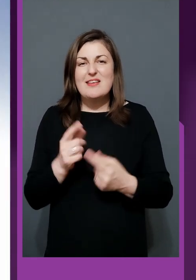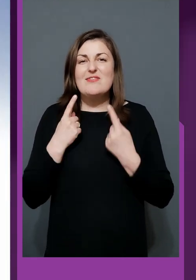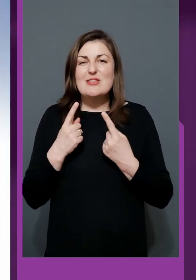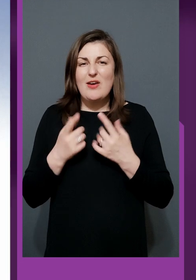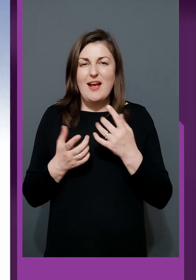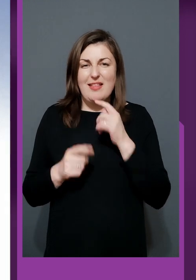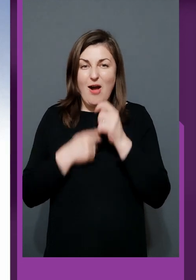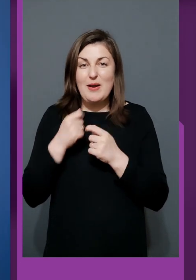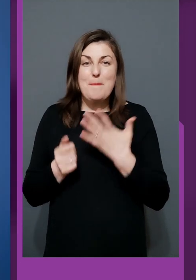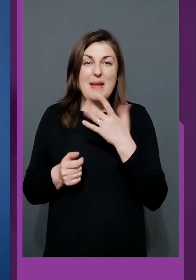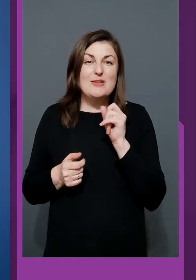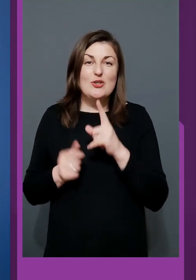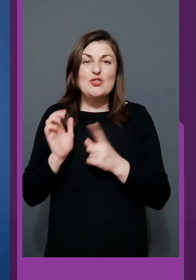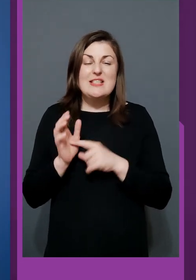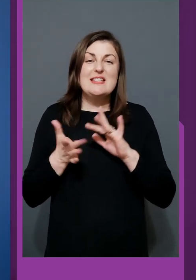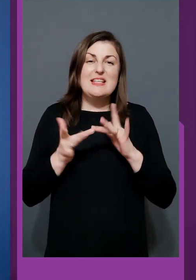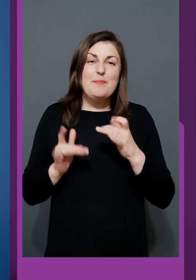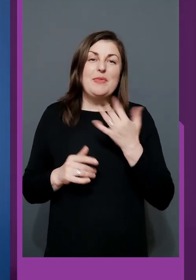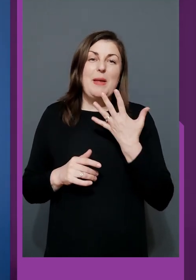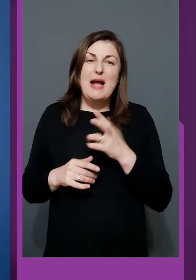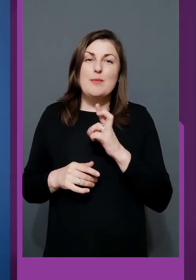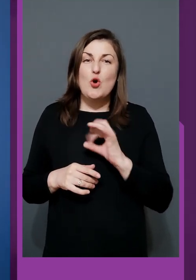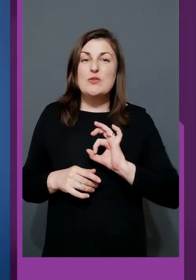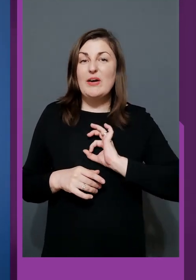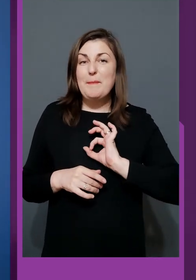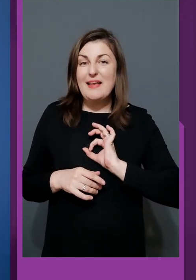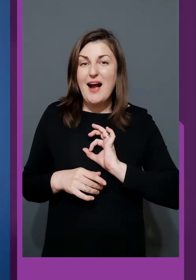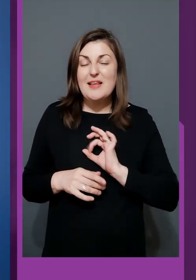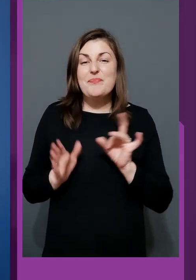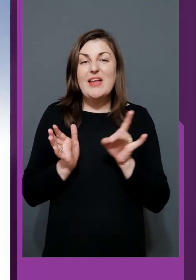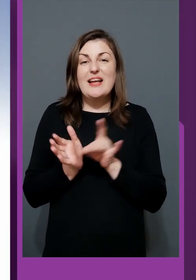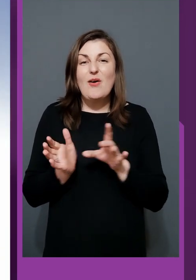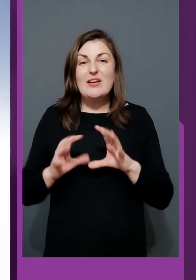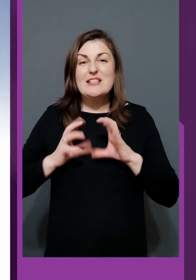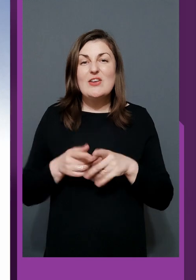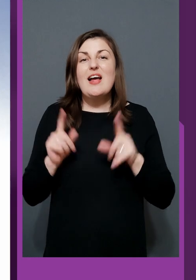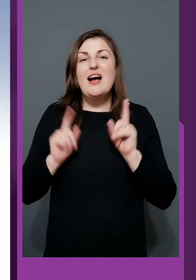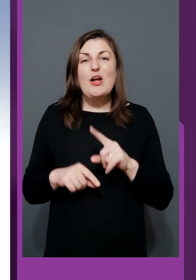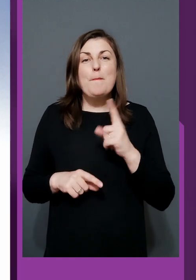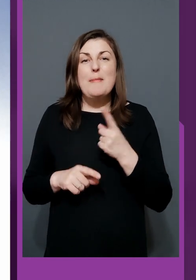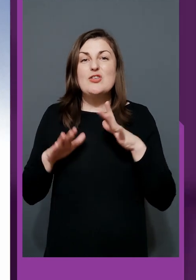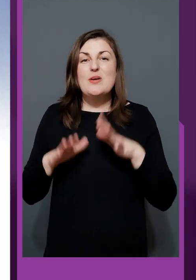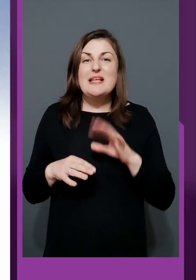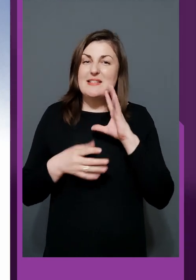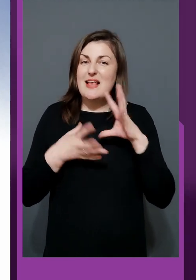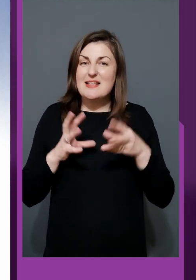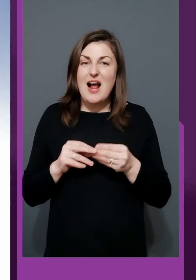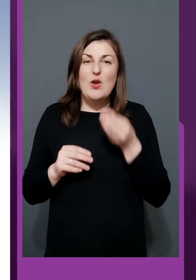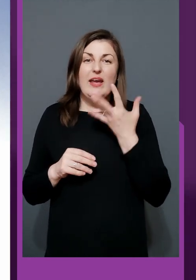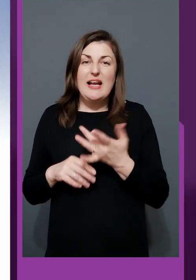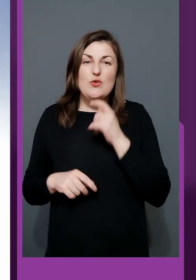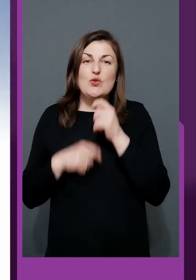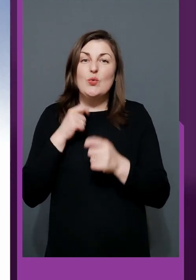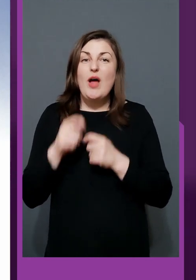нагород п'ять золотих шість срібних та п'ять бронзових медалей рекорд світу а також перше місце За загальною